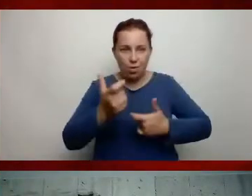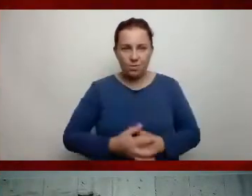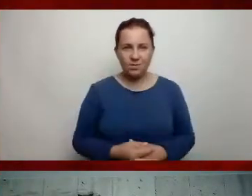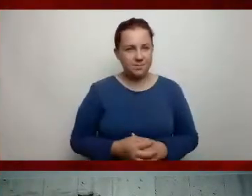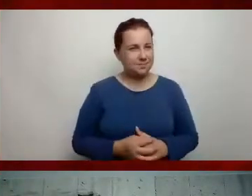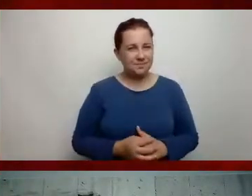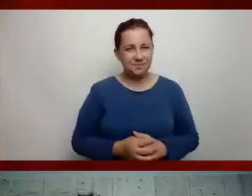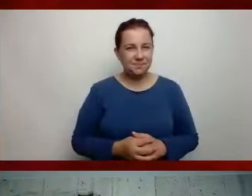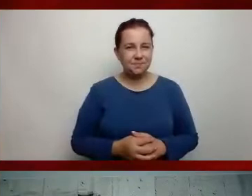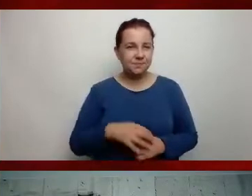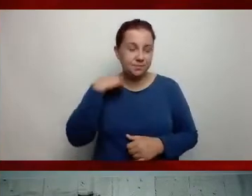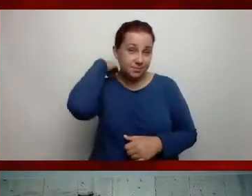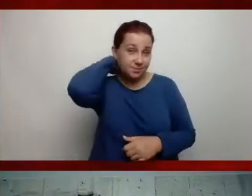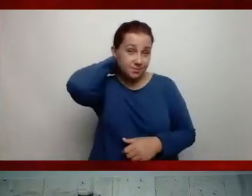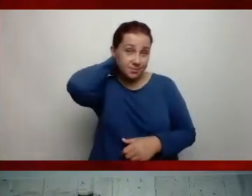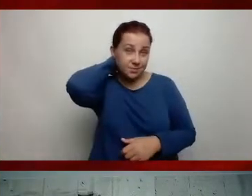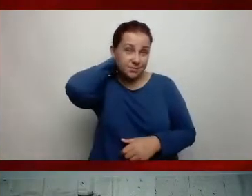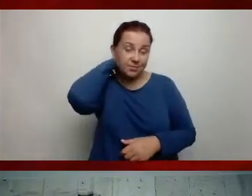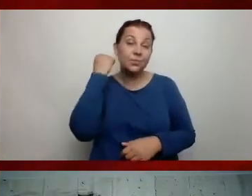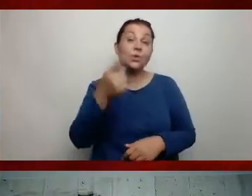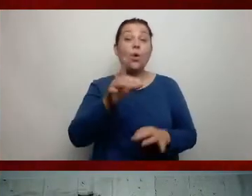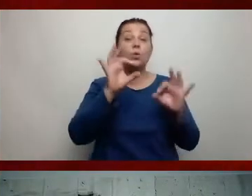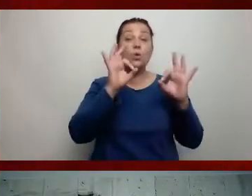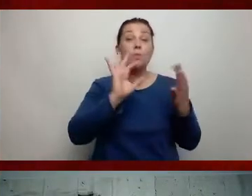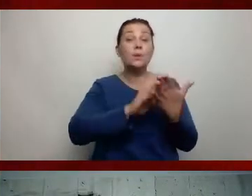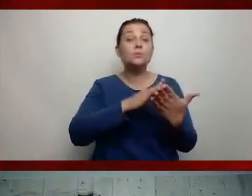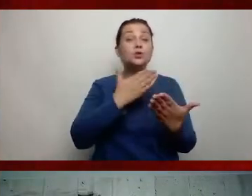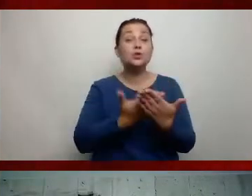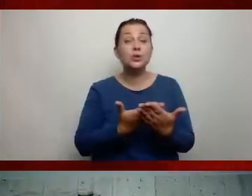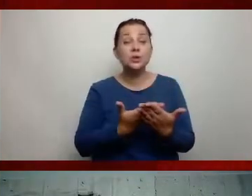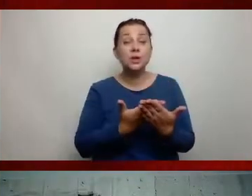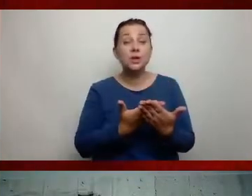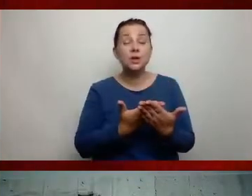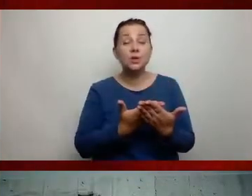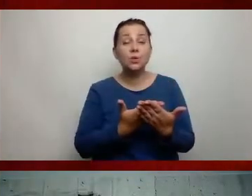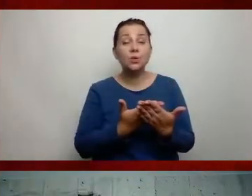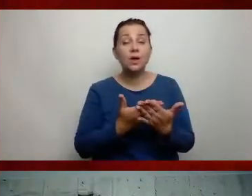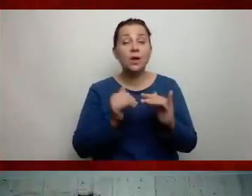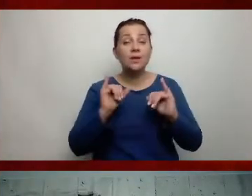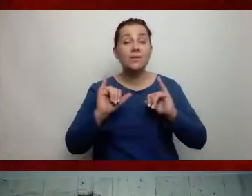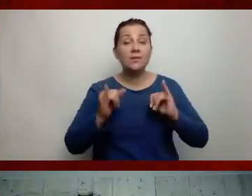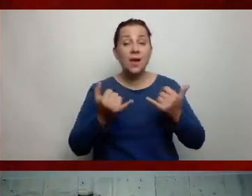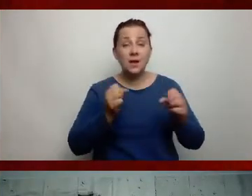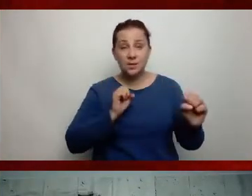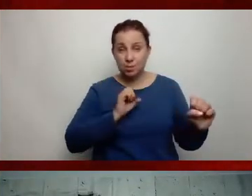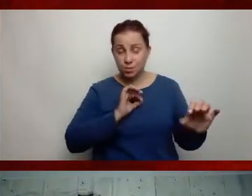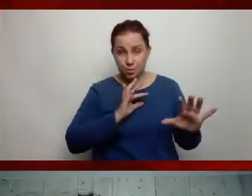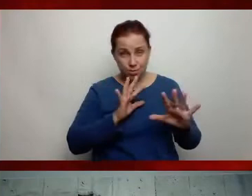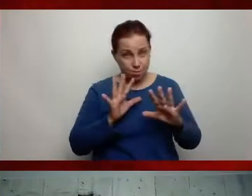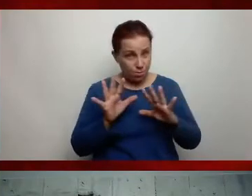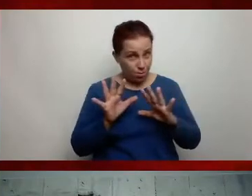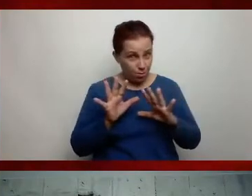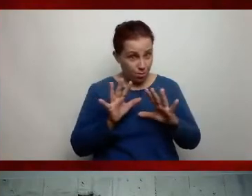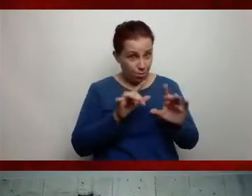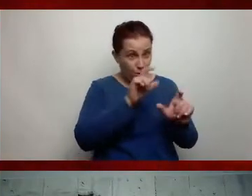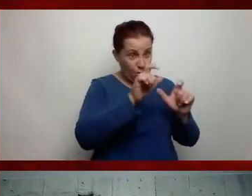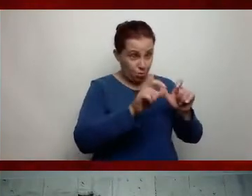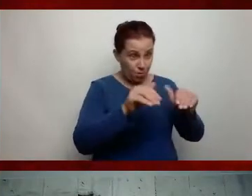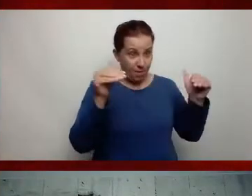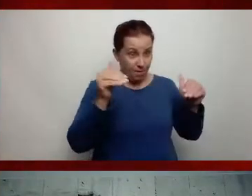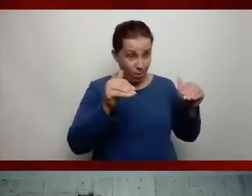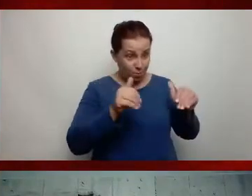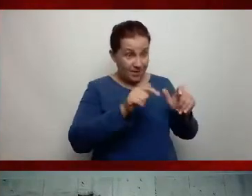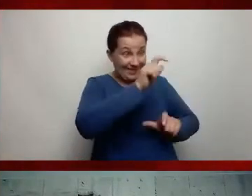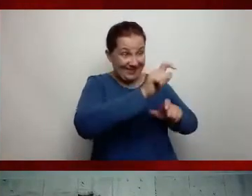jest doskonały przykład tego, w jaki sposób jednostka może być osobnym bytem, podmiotem,